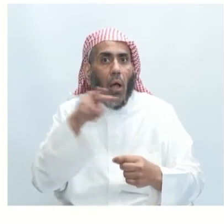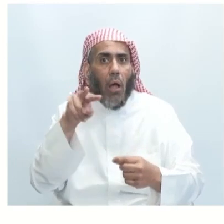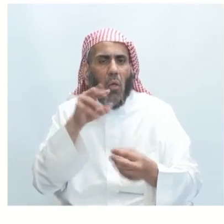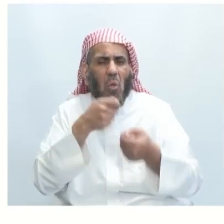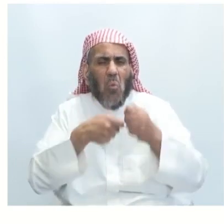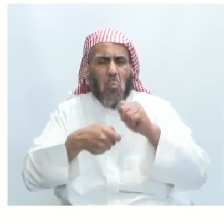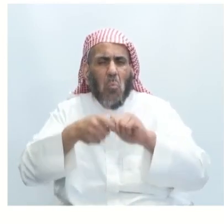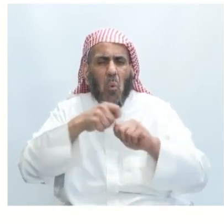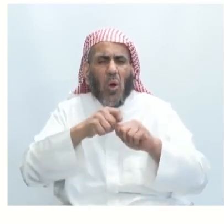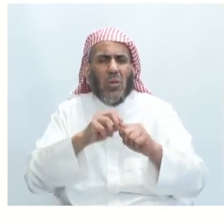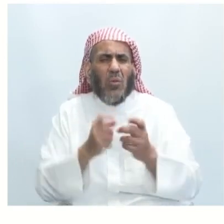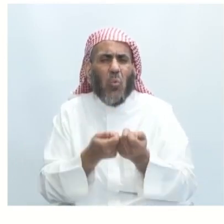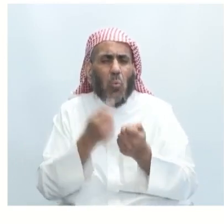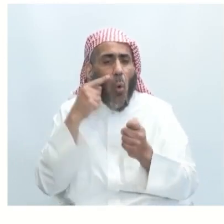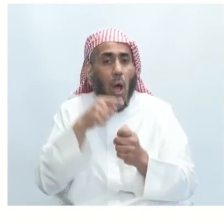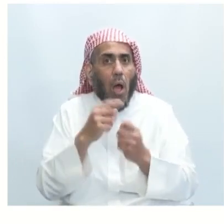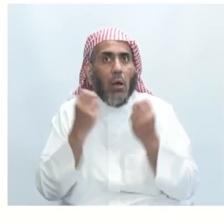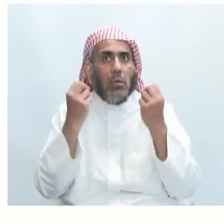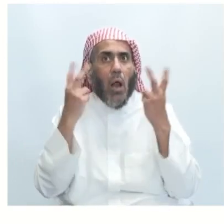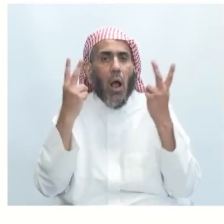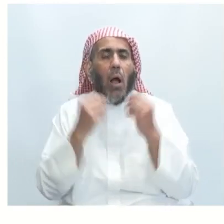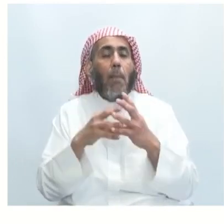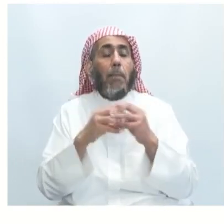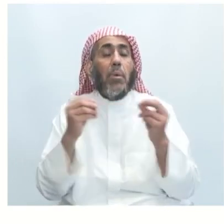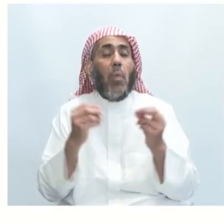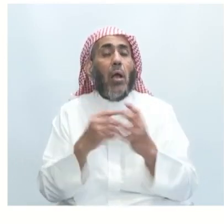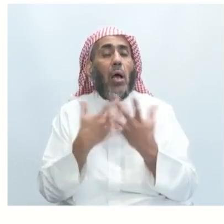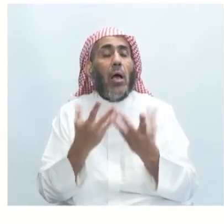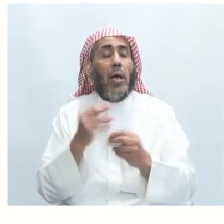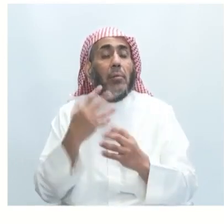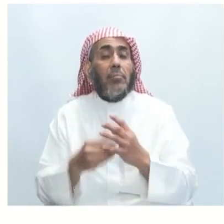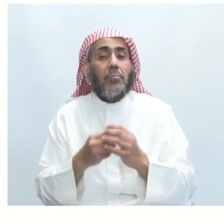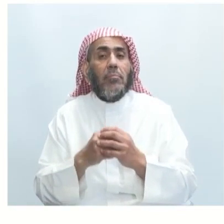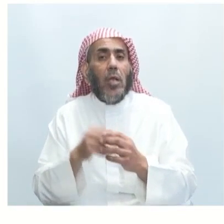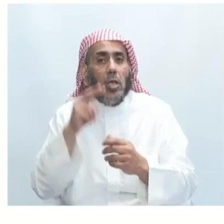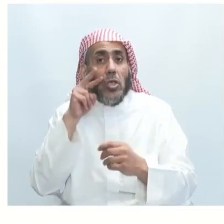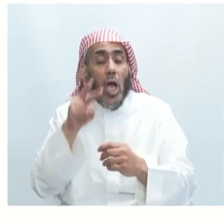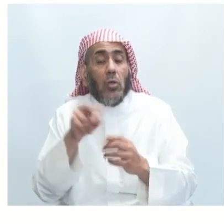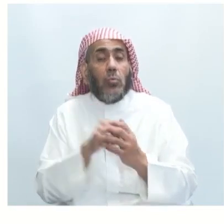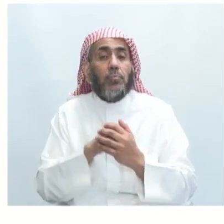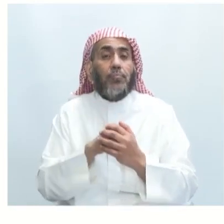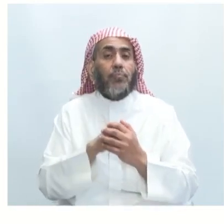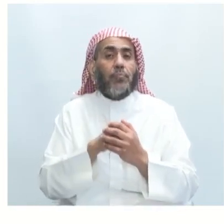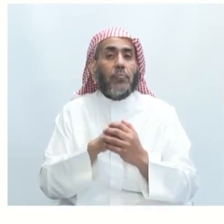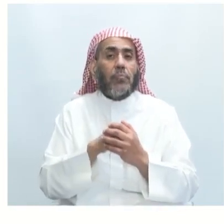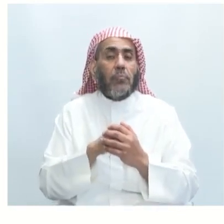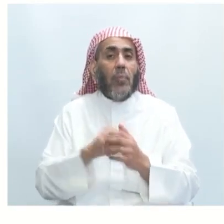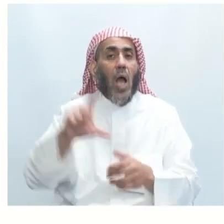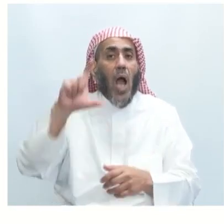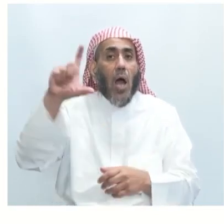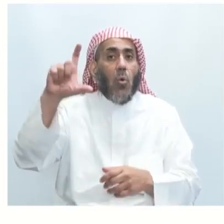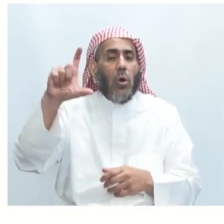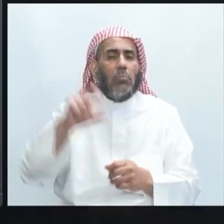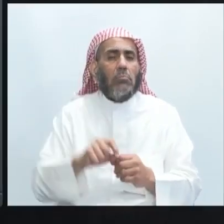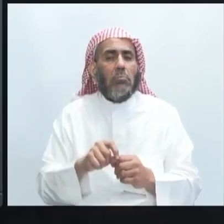المواد الكيميائيه ادراك بمعنى ابنائي وبناتي الطلاب شاهدتم قاروره